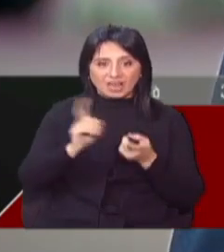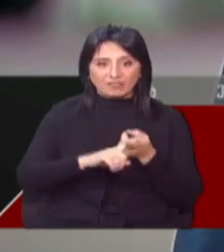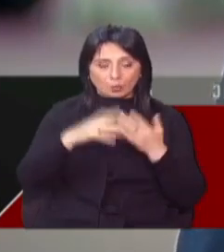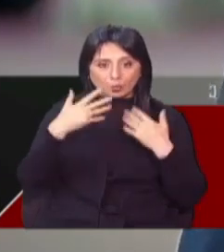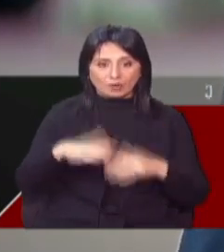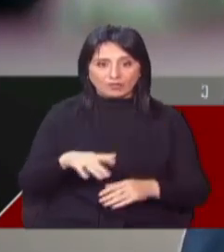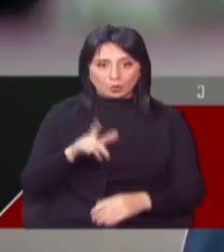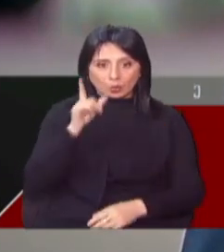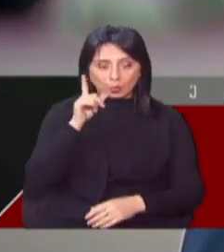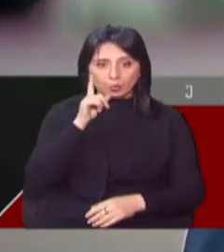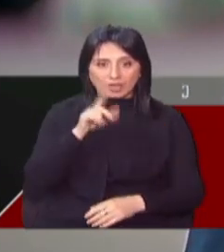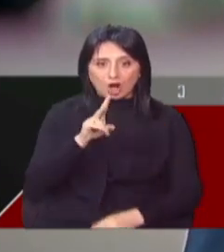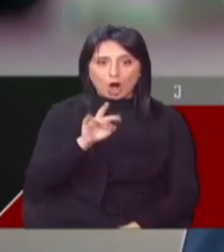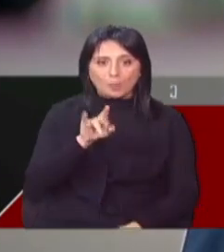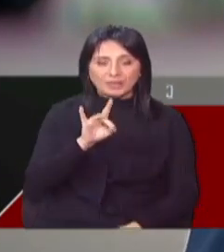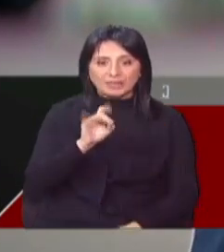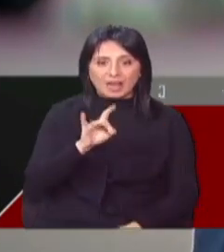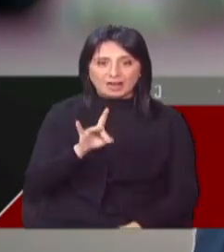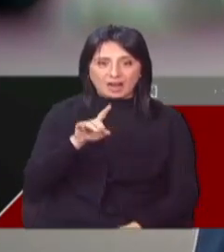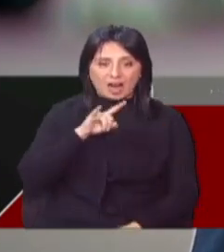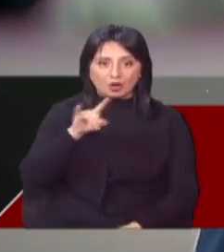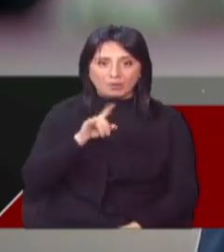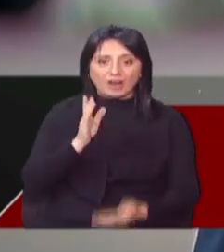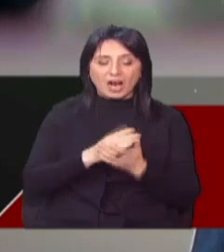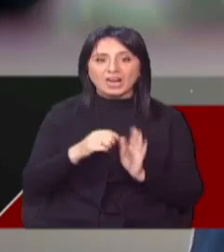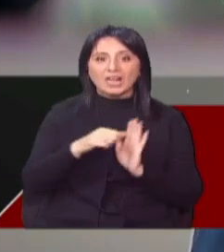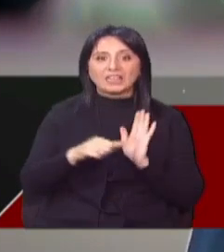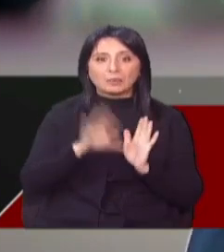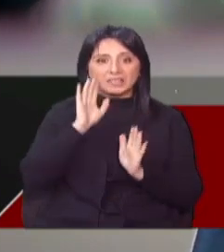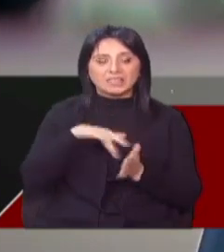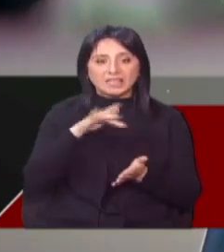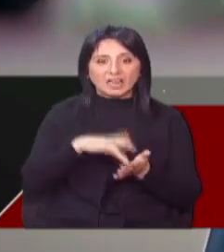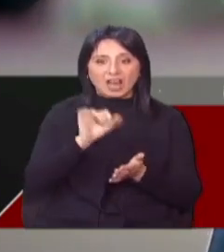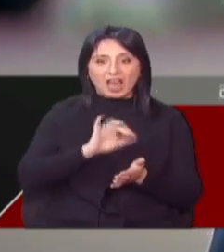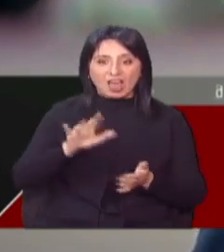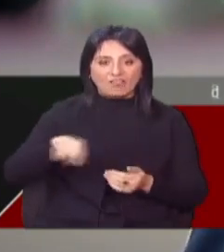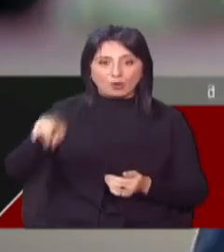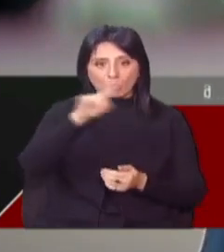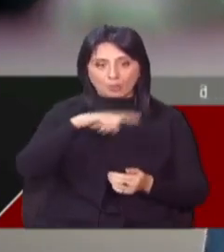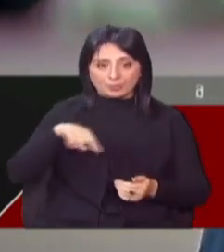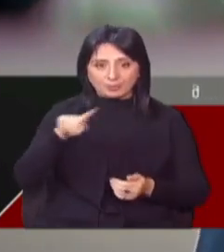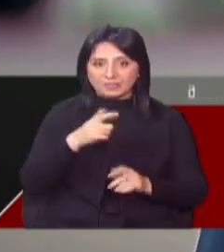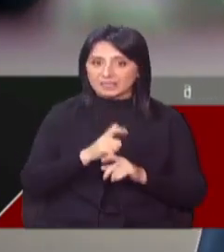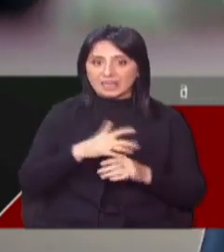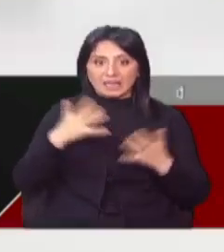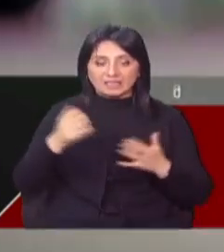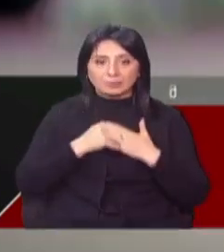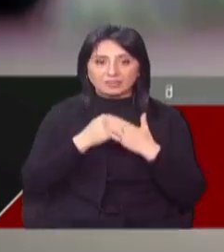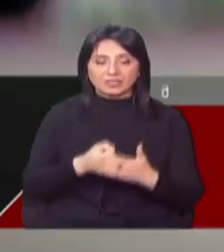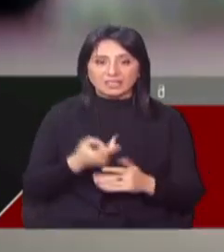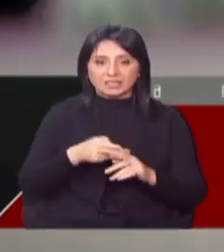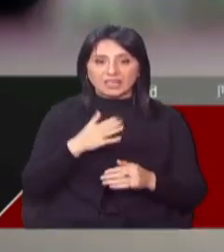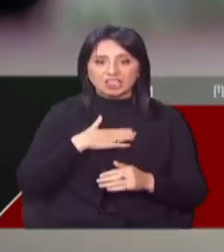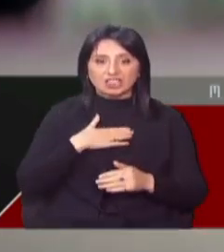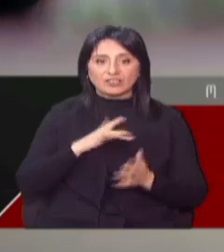უკვე ქუთაისის კოპენჰაგენის აეროპორტს. მათ შორის არის 16 დედაქალაქი ევროპის ქვეყნის, ეს ძალიან დიდი მიღწევა. ეს